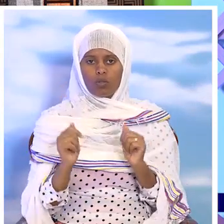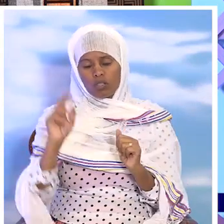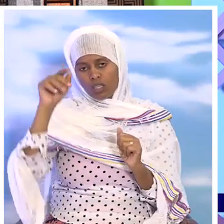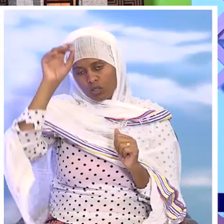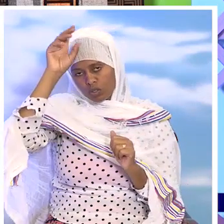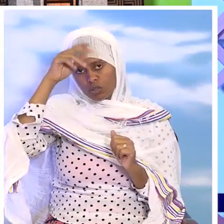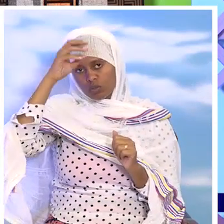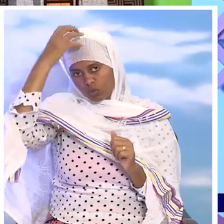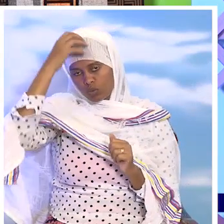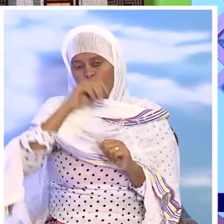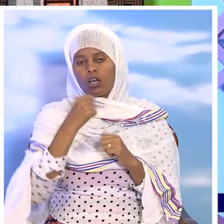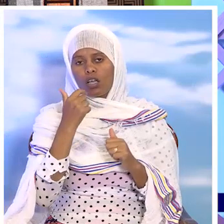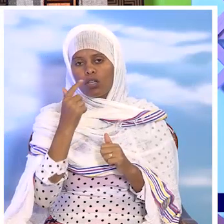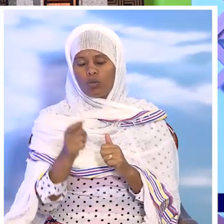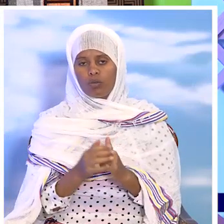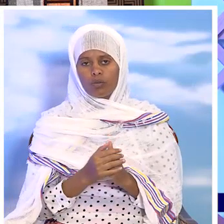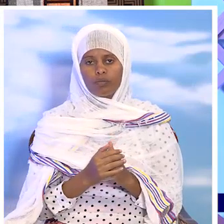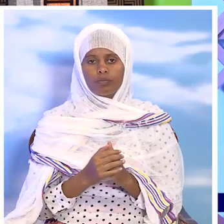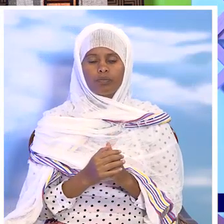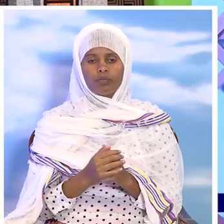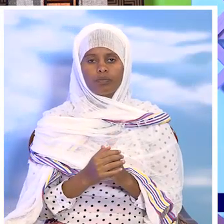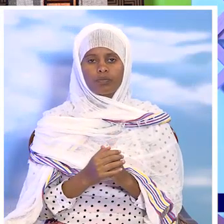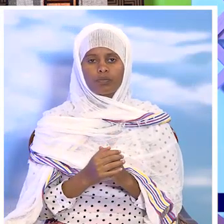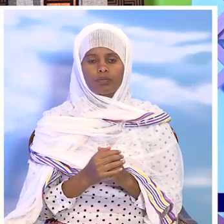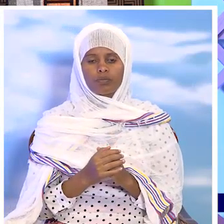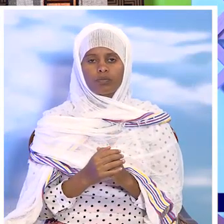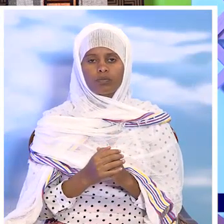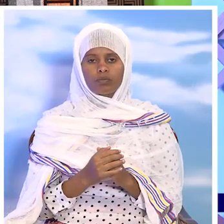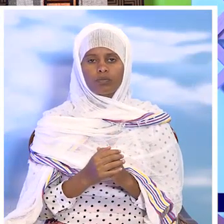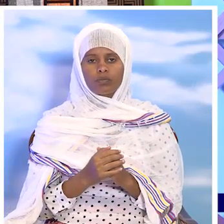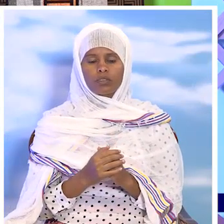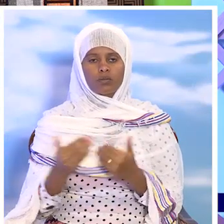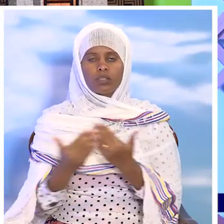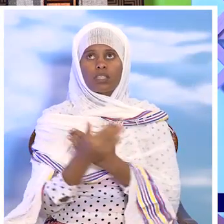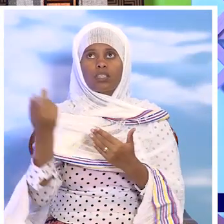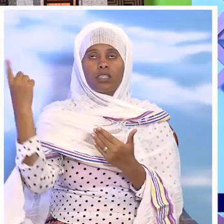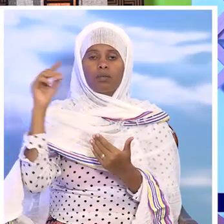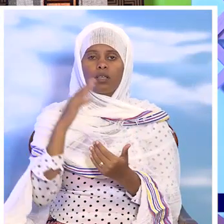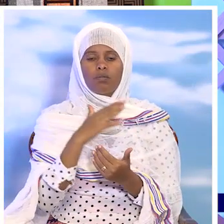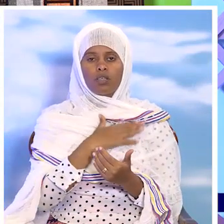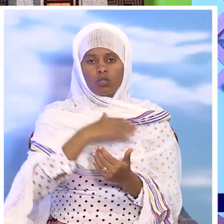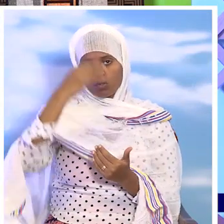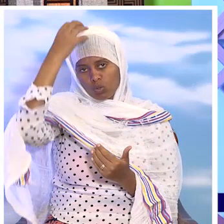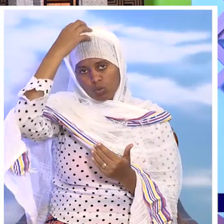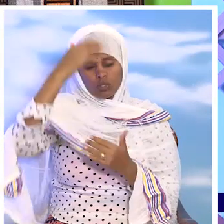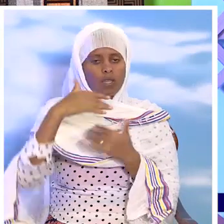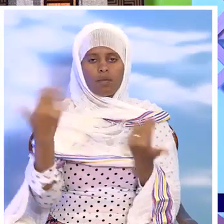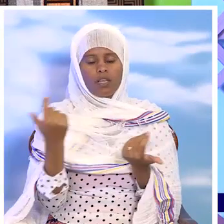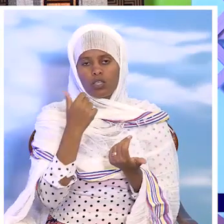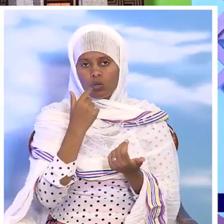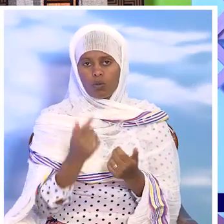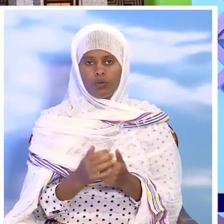ኢልዎ ኣልቤ ንጉስ ዘእንበለ እግዚእ ኢየሱስ ክርስቶስ ብጀካ ጎይታ ኢየሱስ ክርስቶስ ንጉስ ዝበሃል የብለይን እዩ